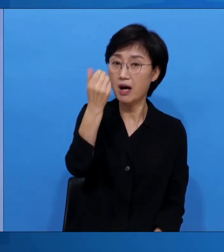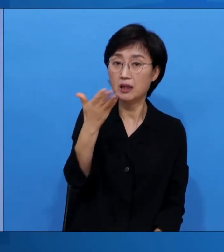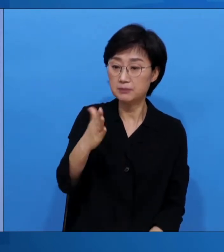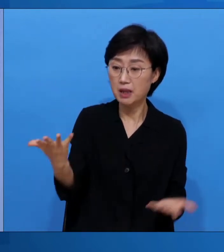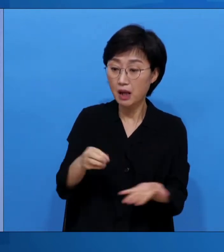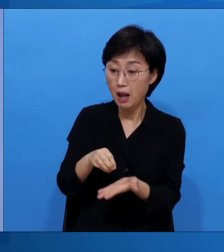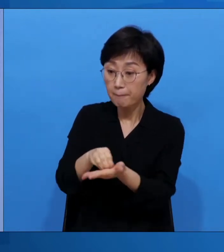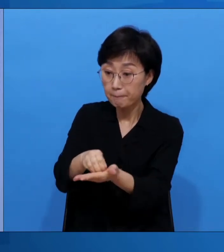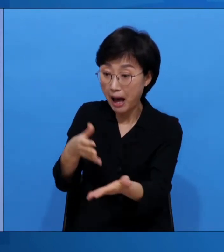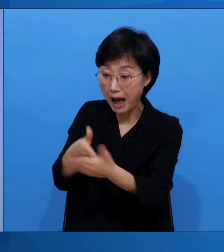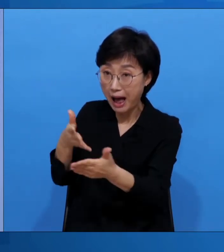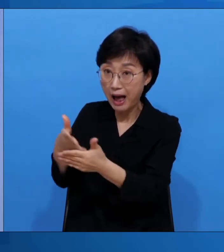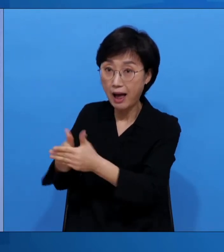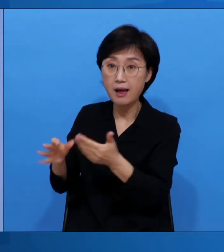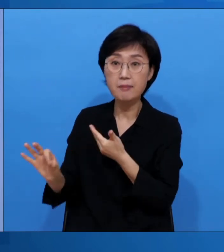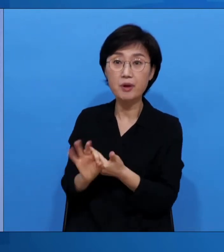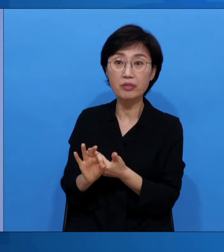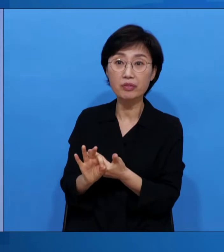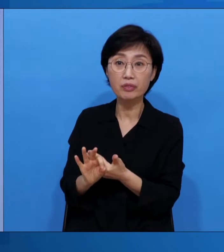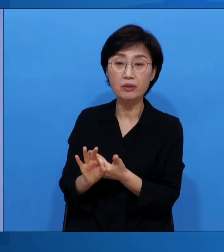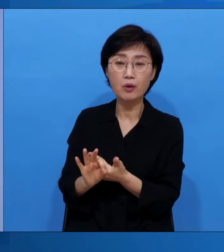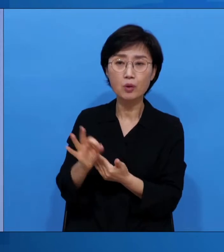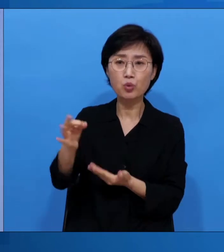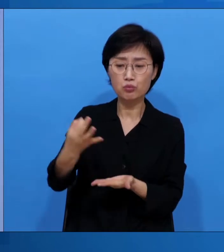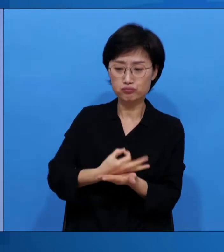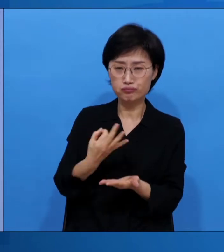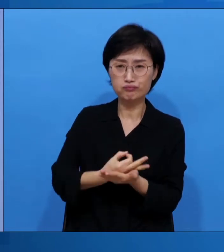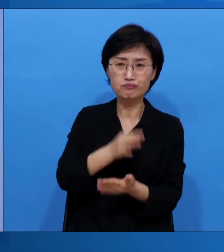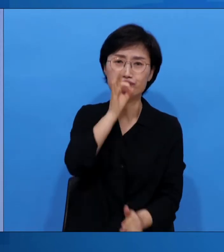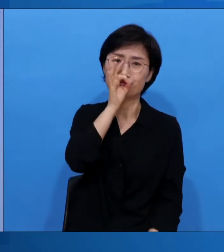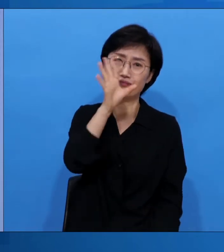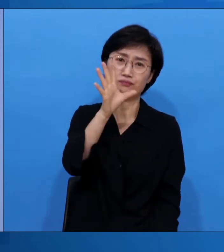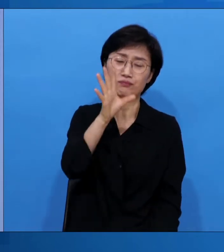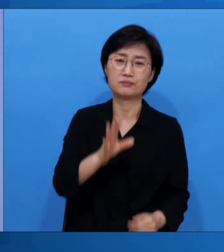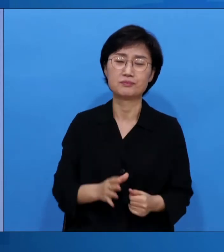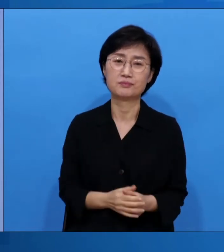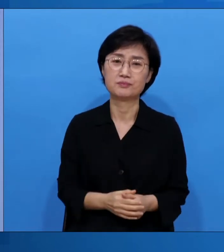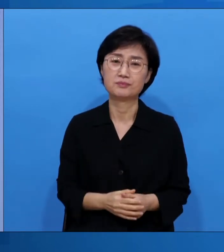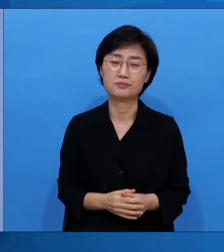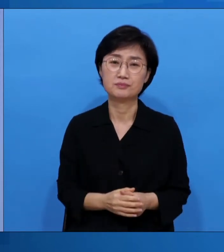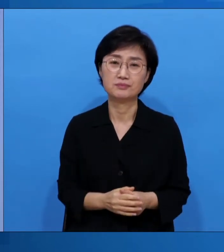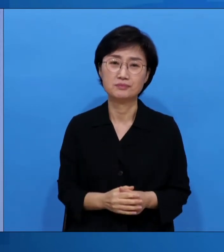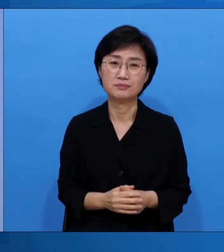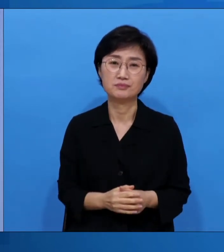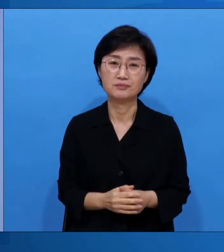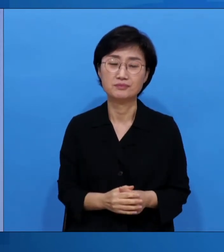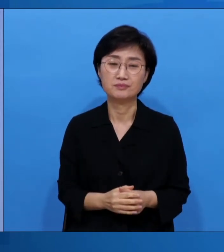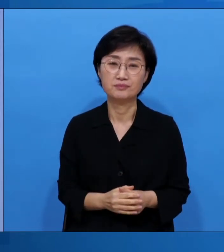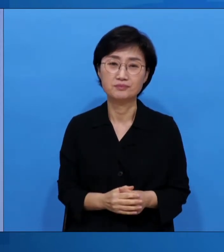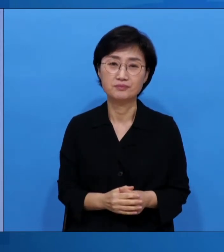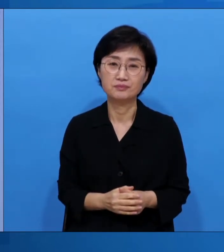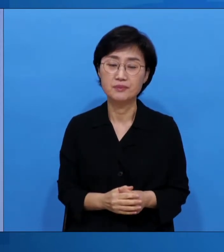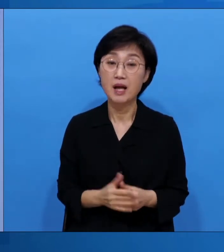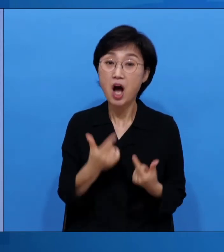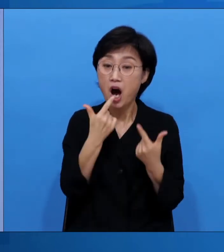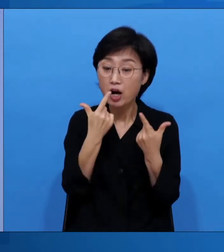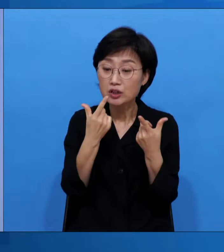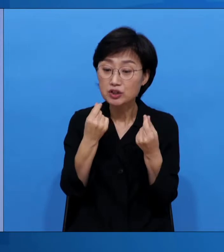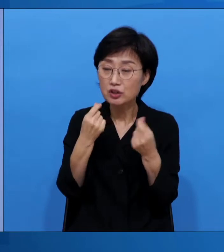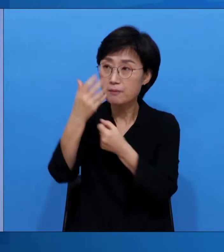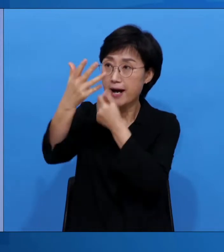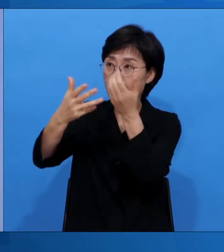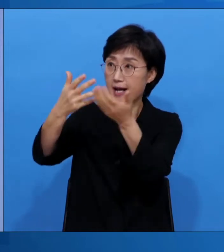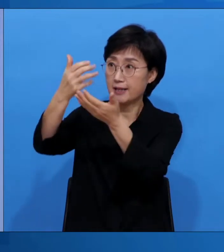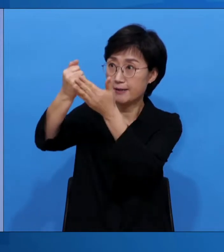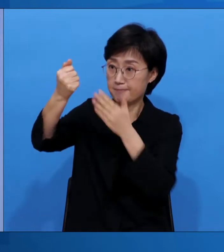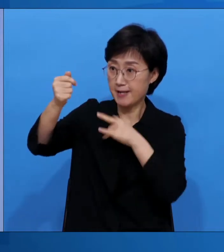안 나와요. And no matter how skilled you may be, if you do not get a job, you cannot receive a salary. 이제 하나님과 정확한 계약이 맺어질